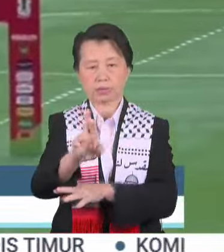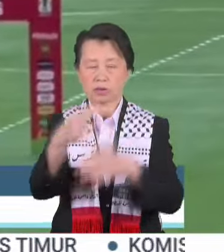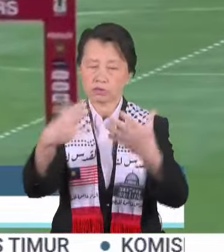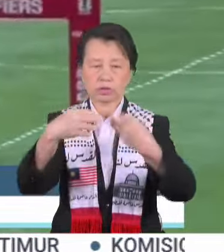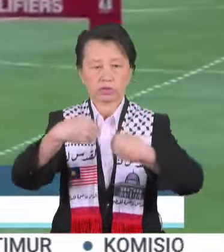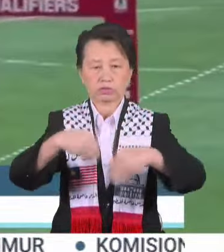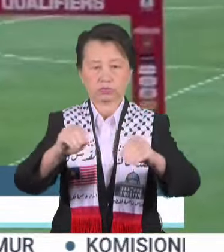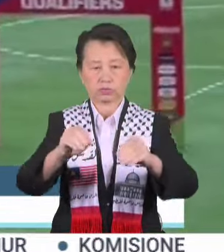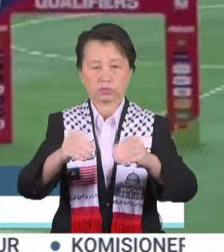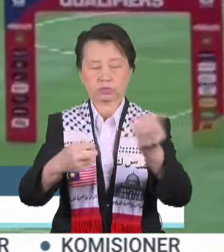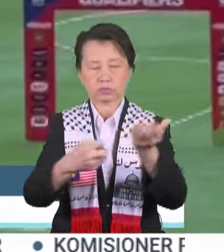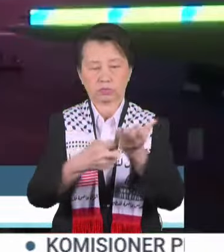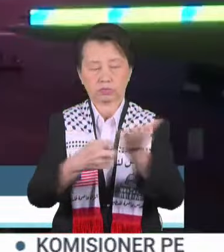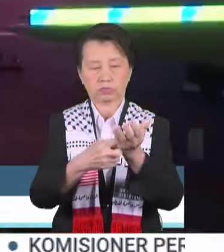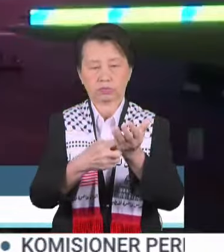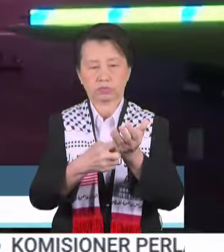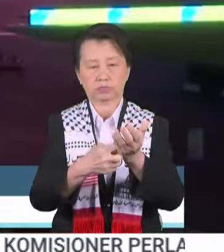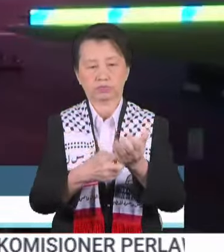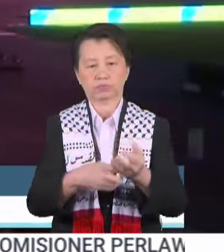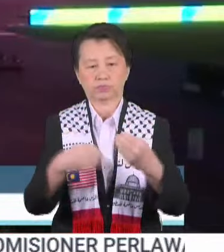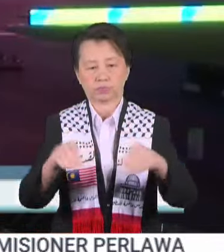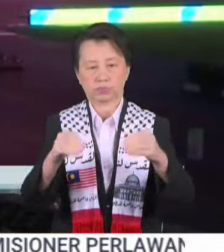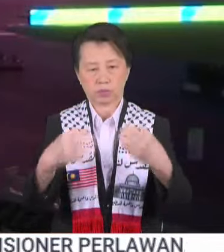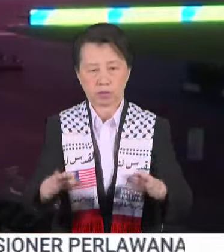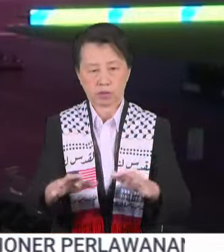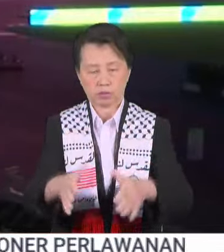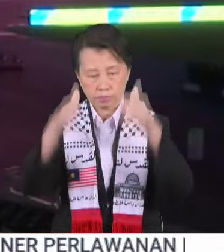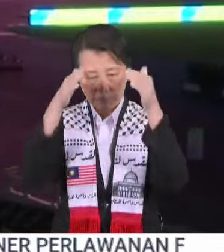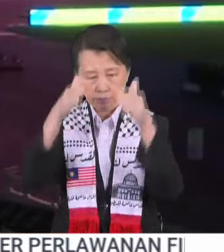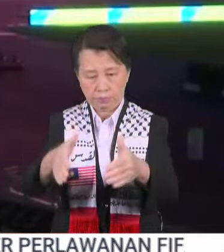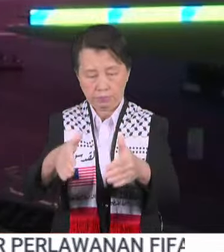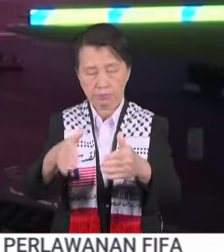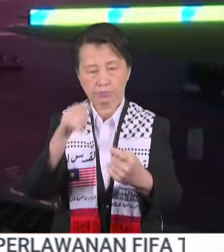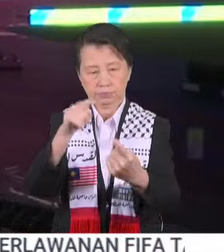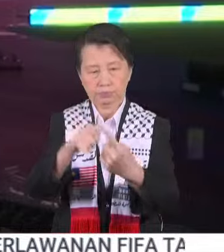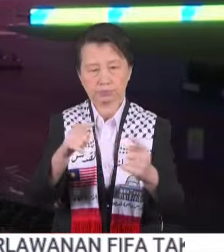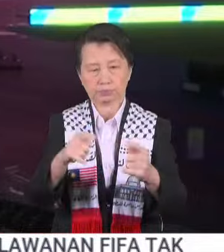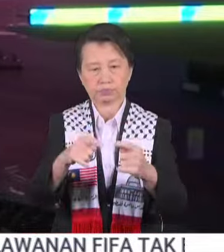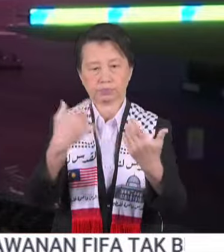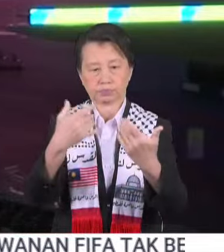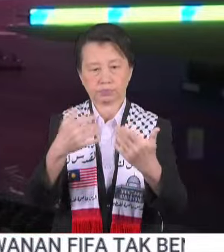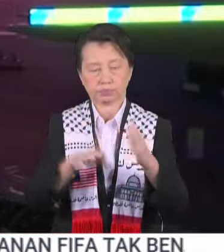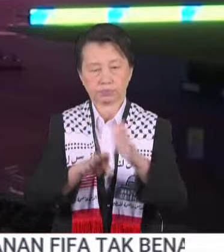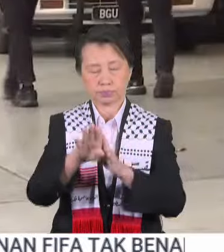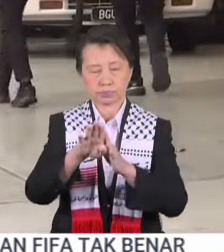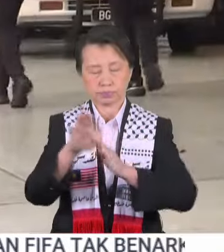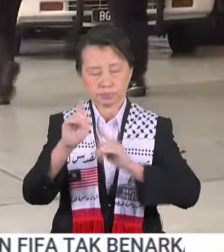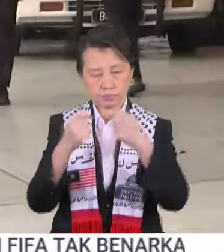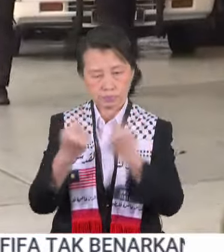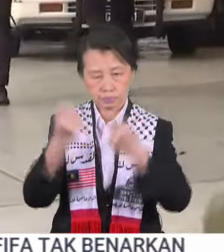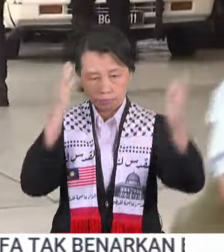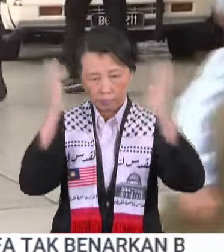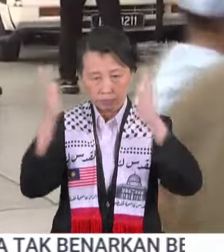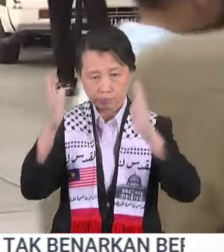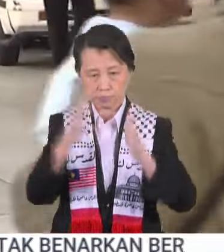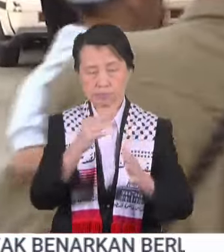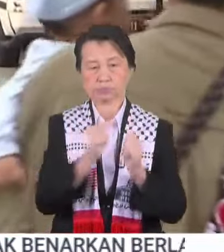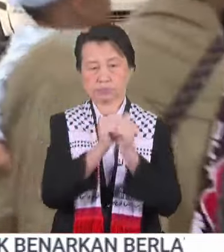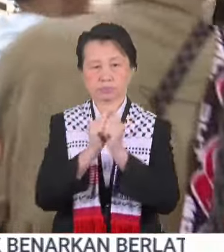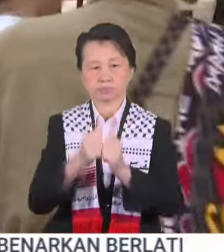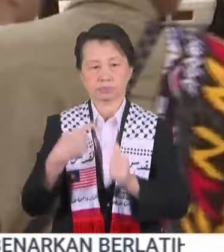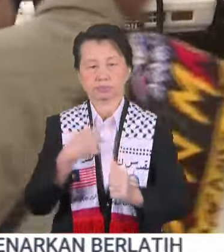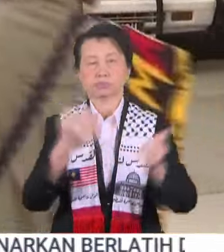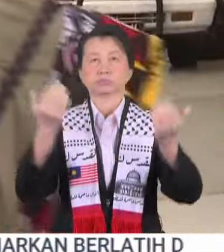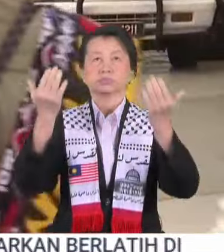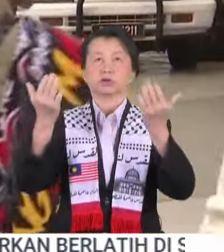terjual bagi perlawanan penting ini tumpuan penuh pastinya terarah kepada prestasi pasukan negara dan sama-sama kita